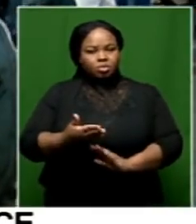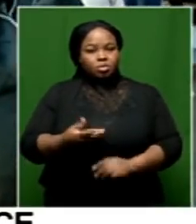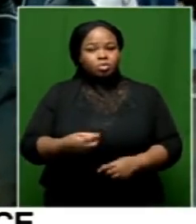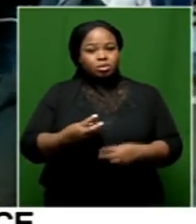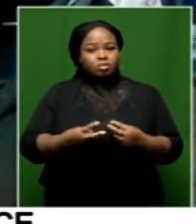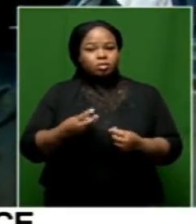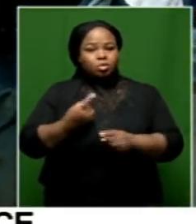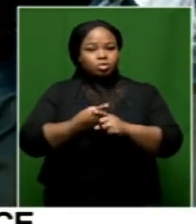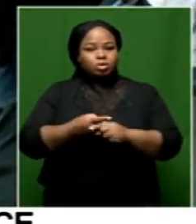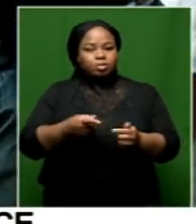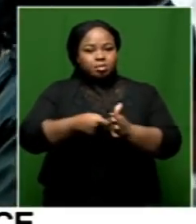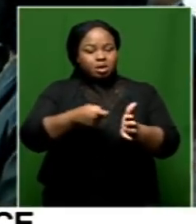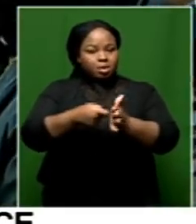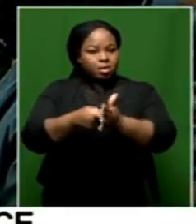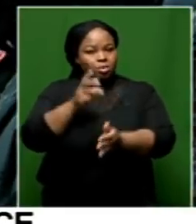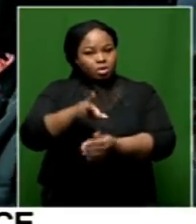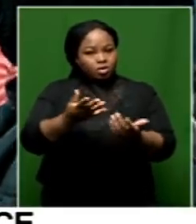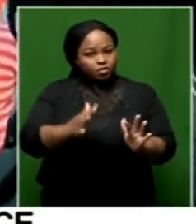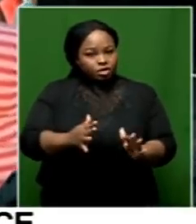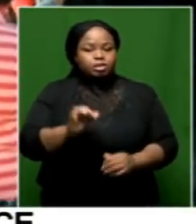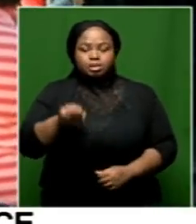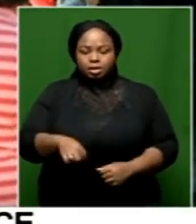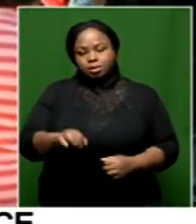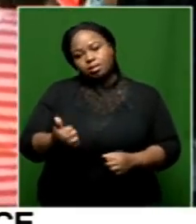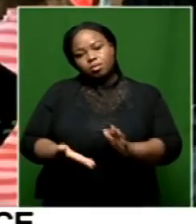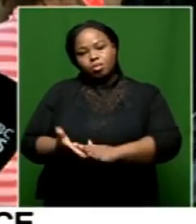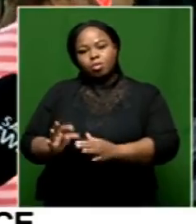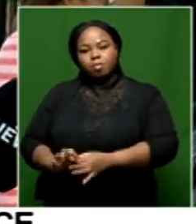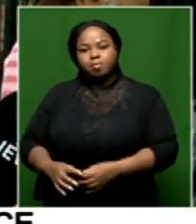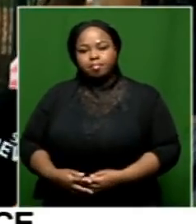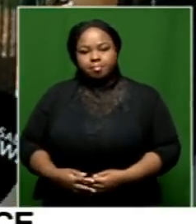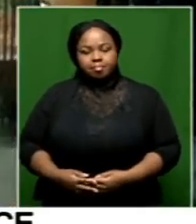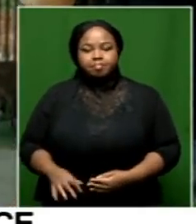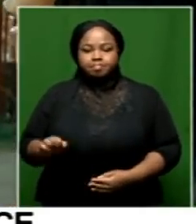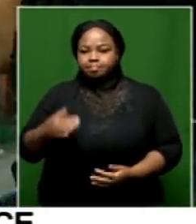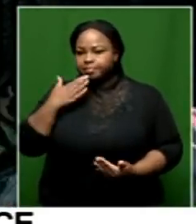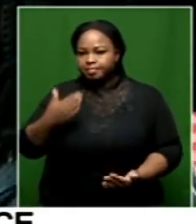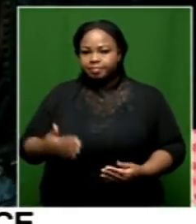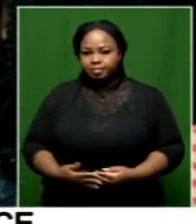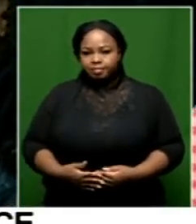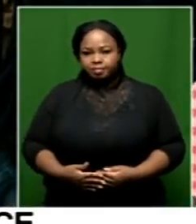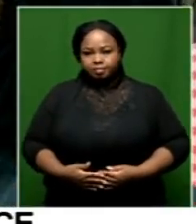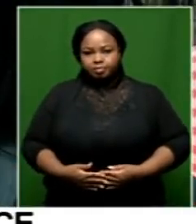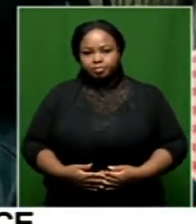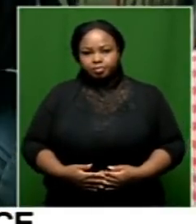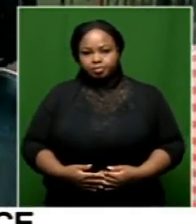Ha ke tla mara ke tla ke tlo reka. Le ne bele ona ke tsamaya. Ke ke le bo Ntate.